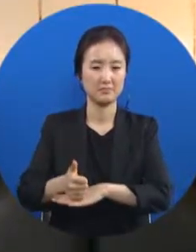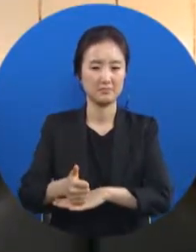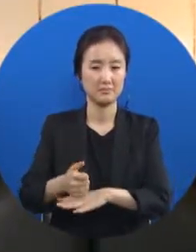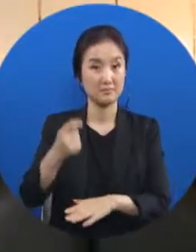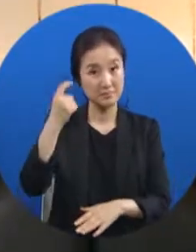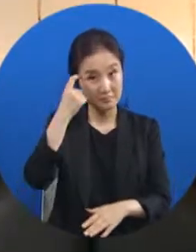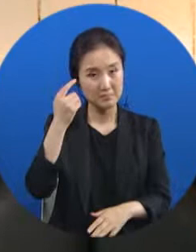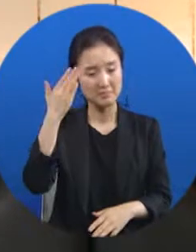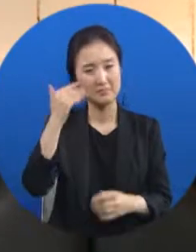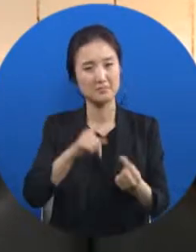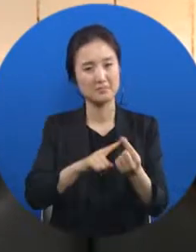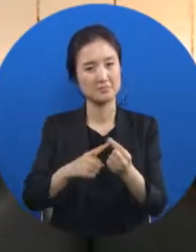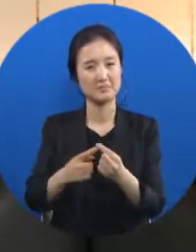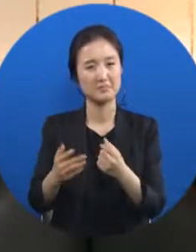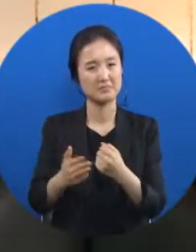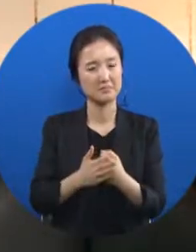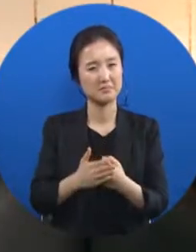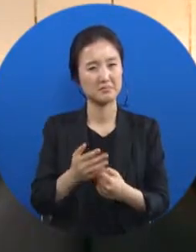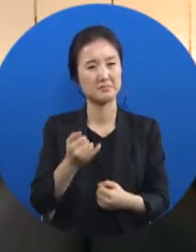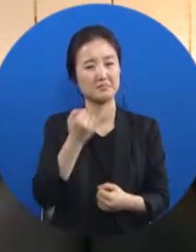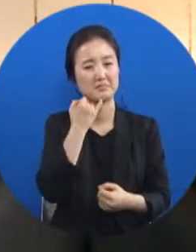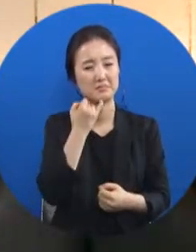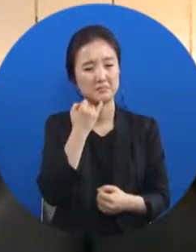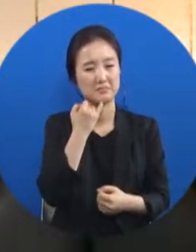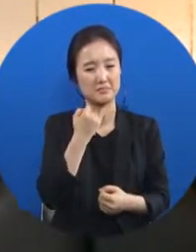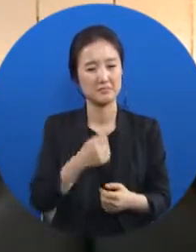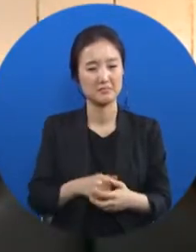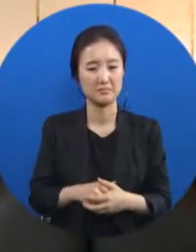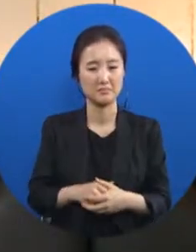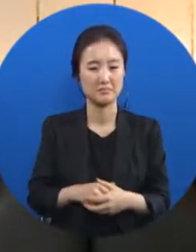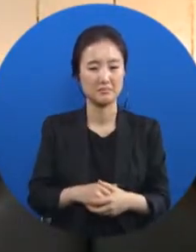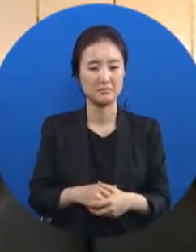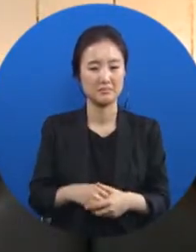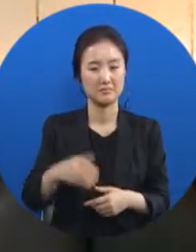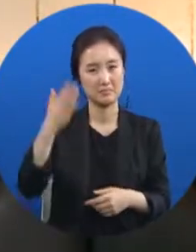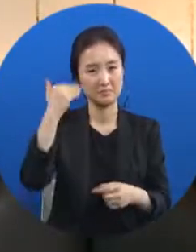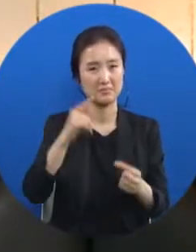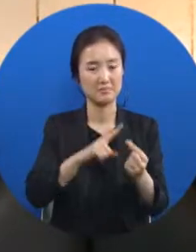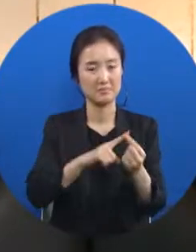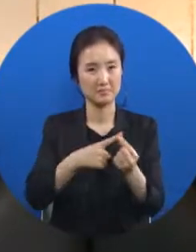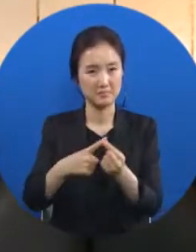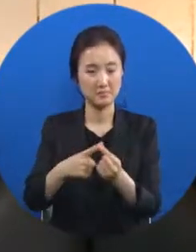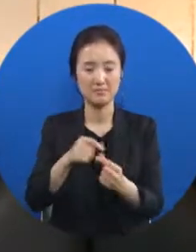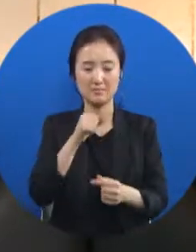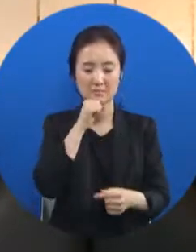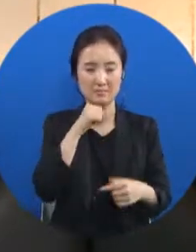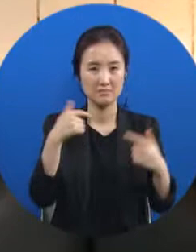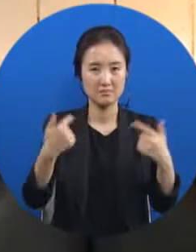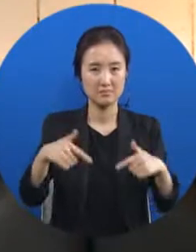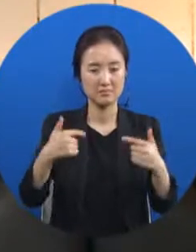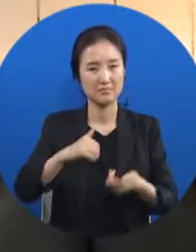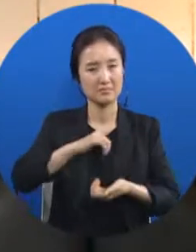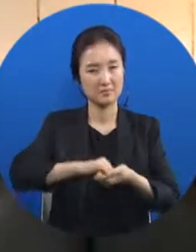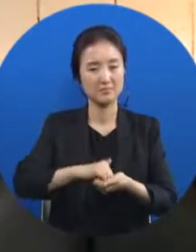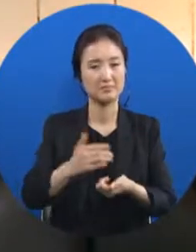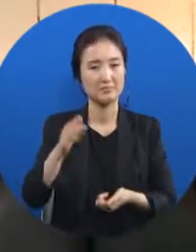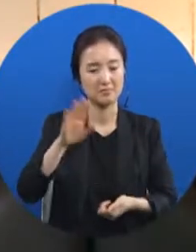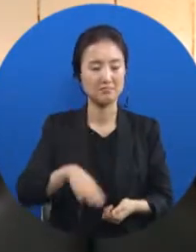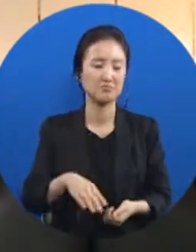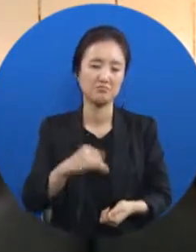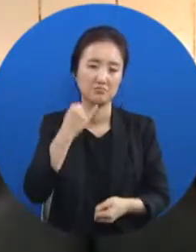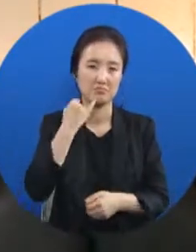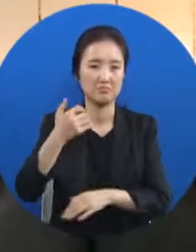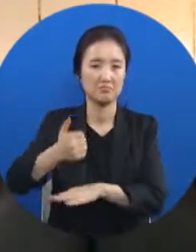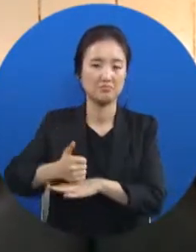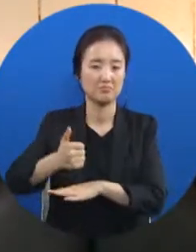한국어니까. 성적은 국어가 제일 안 나오지만 제일 늦게 했어. 왜? 항상 마음이 편하니까. 그렇게 쭉 하고